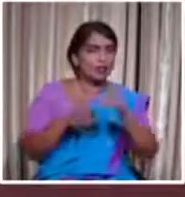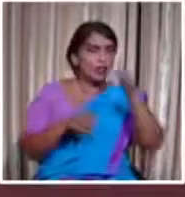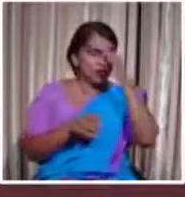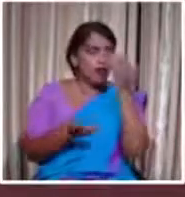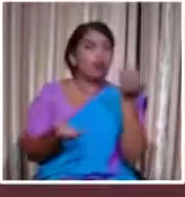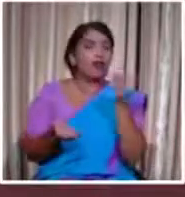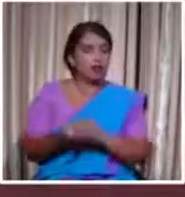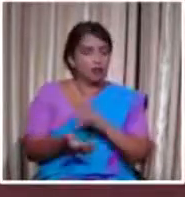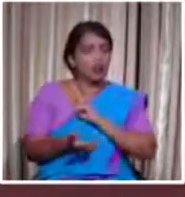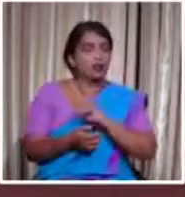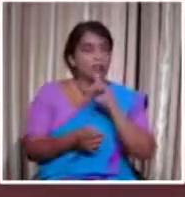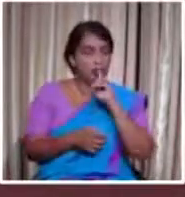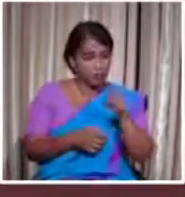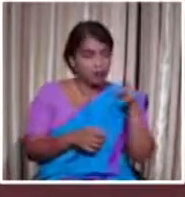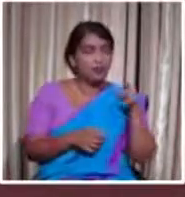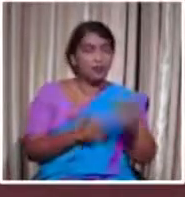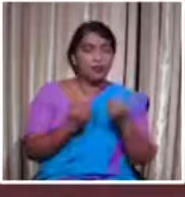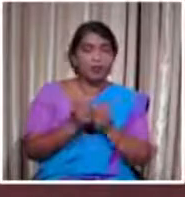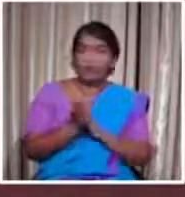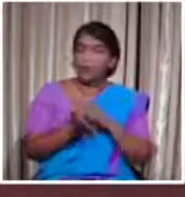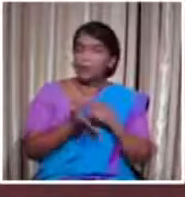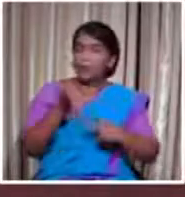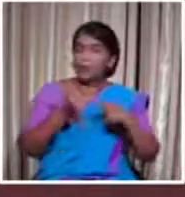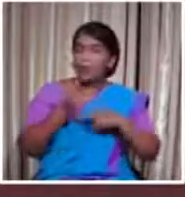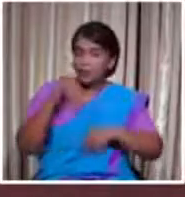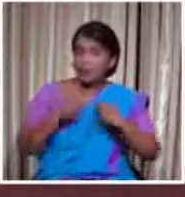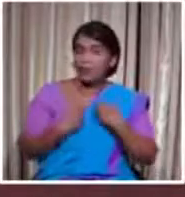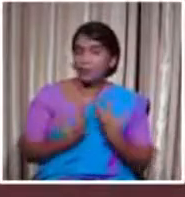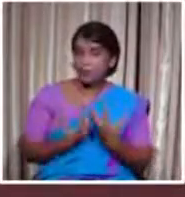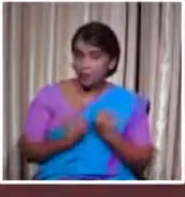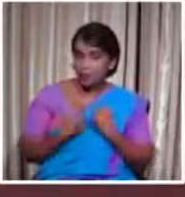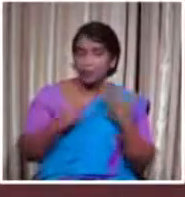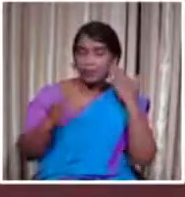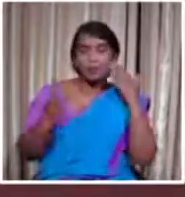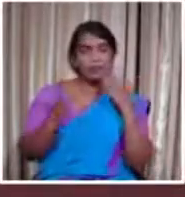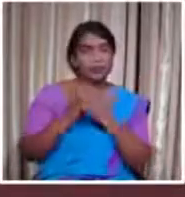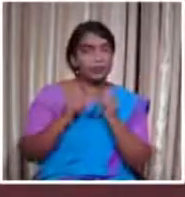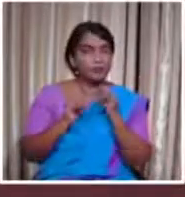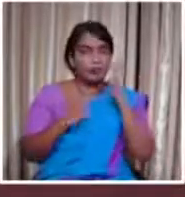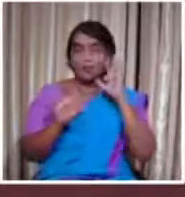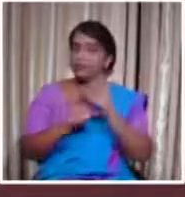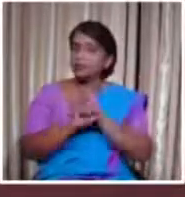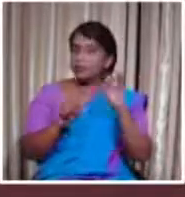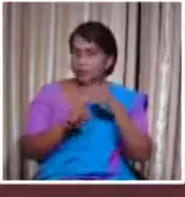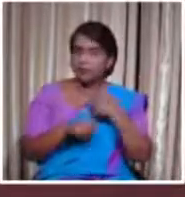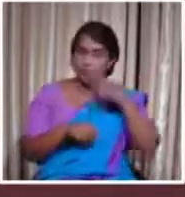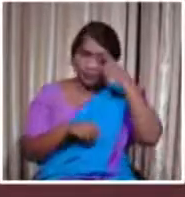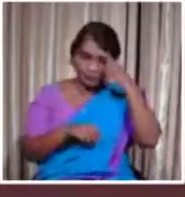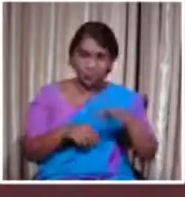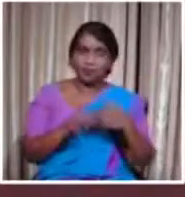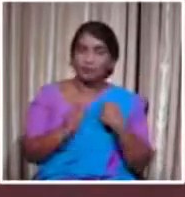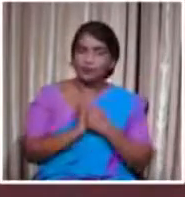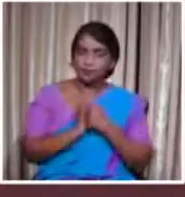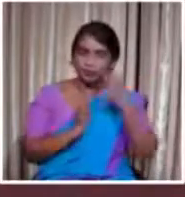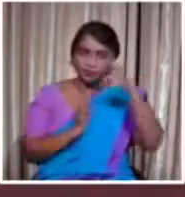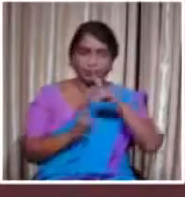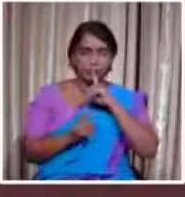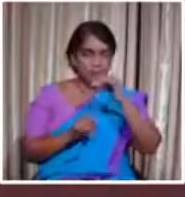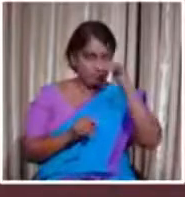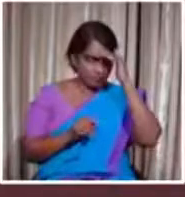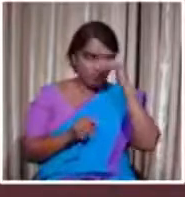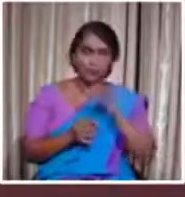නැවතත් ඇවිල්ලා ඒ තමන්ගේ දේශපාලන ඌමනා එපා වෙන කරන යම් ප්‍රකාශ අපි දකිනවා ගරු නියෝජ්‍ය